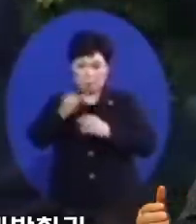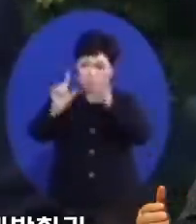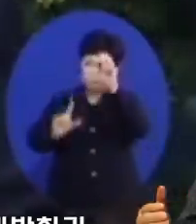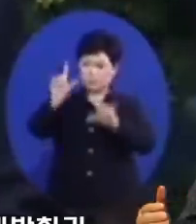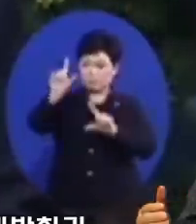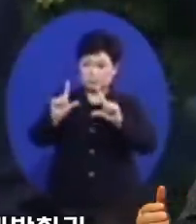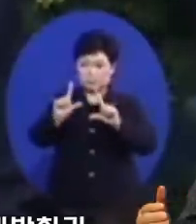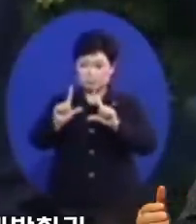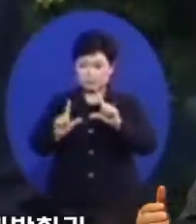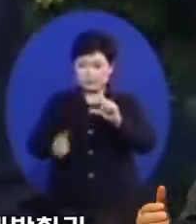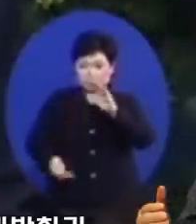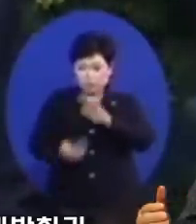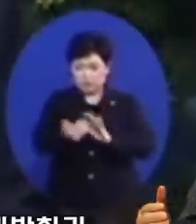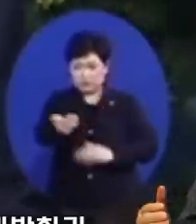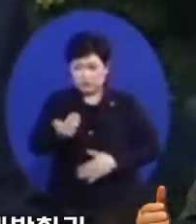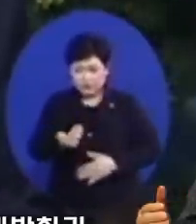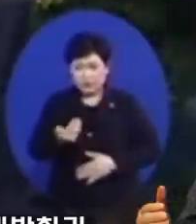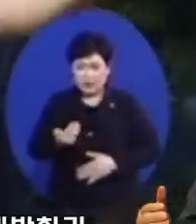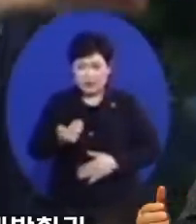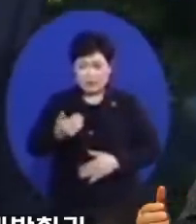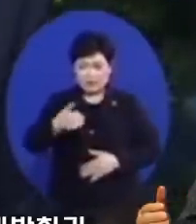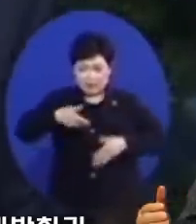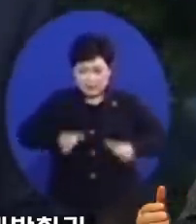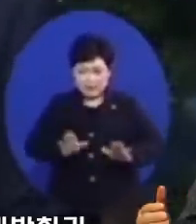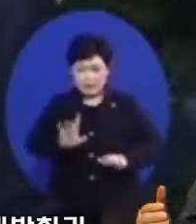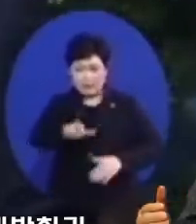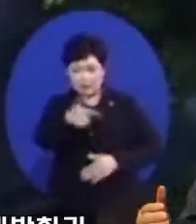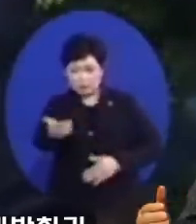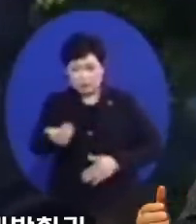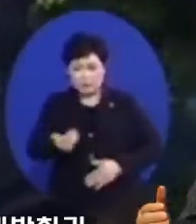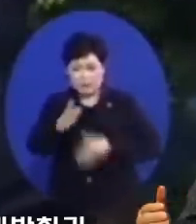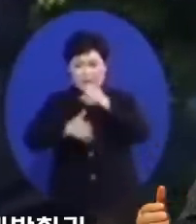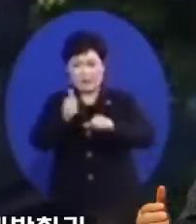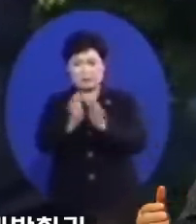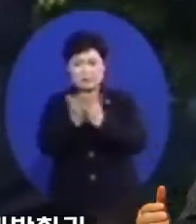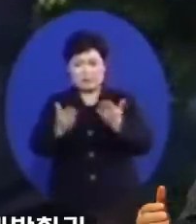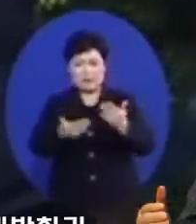보셨으며 인생이 태어나서 하루가 되기 전에 내 일생이 하나님 책에 다 기록되었다.